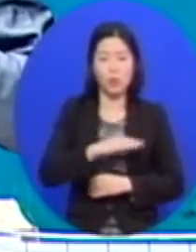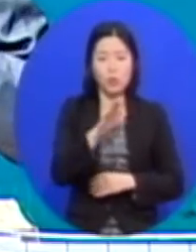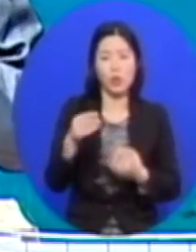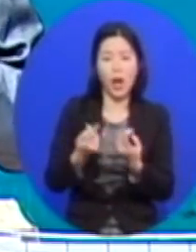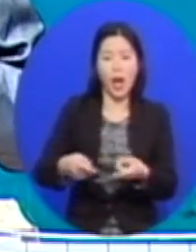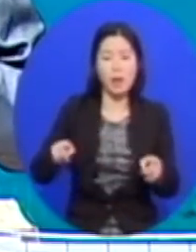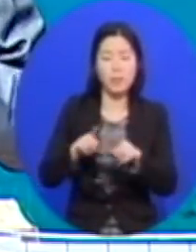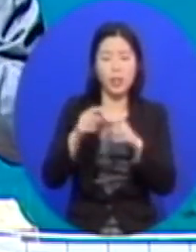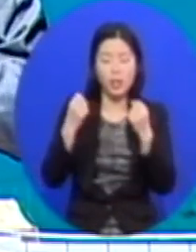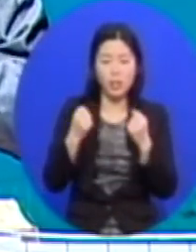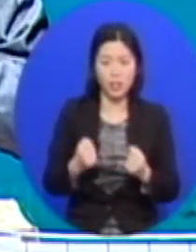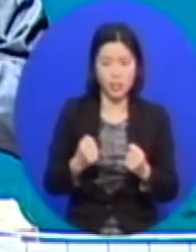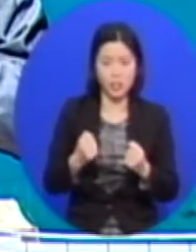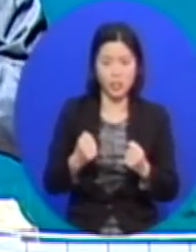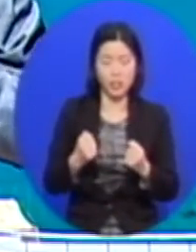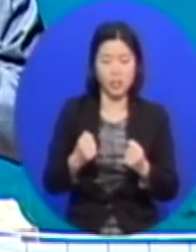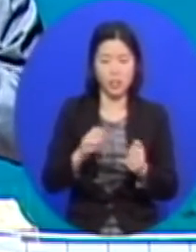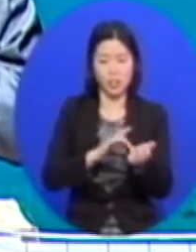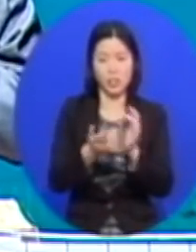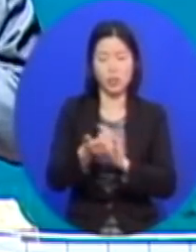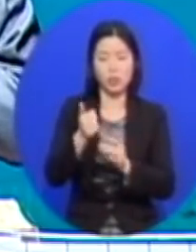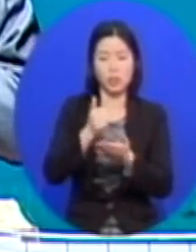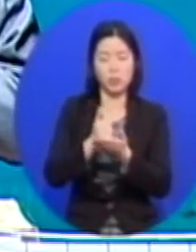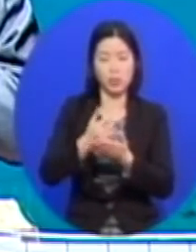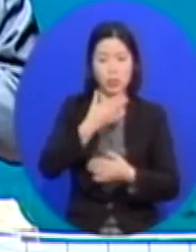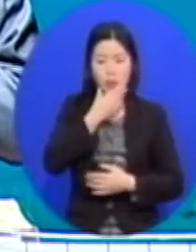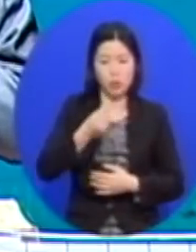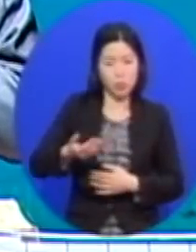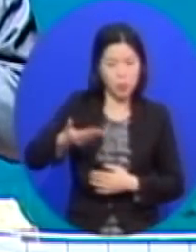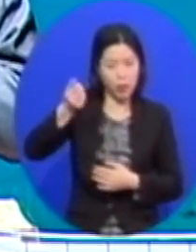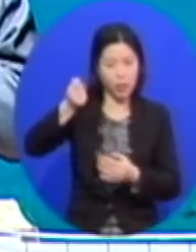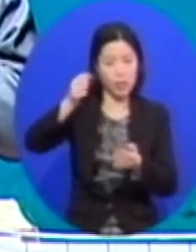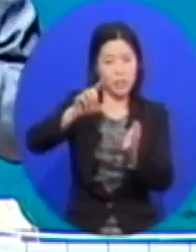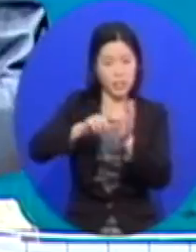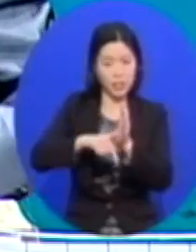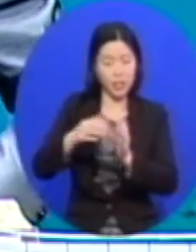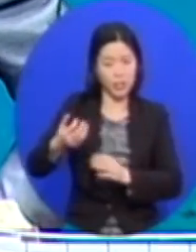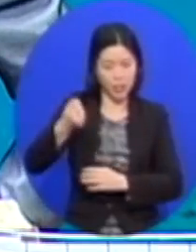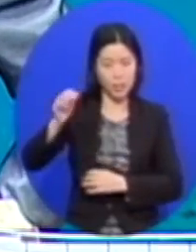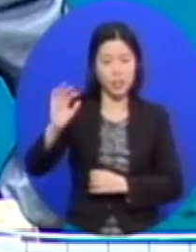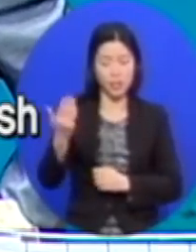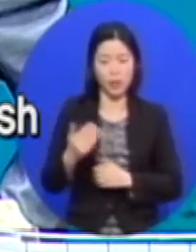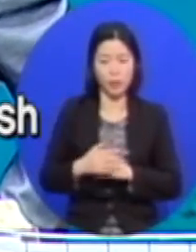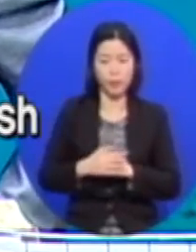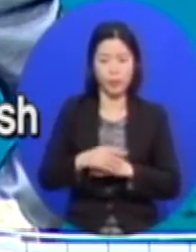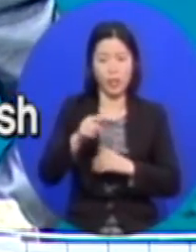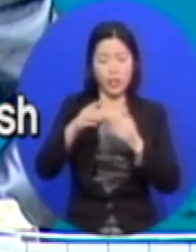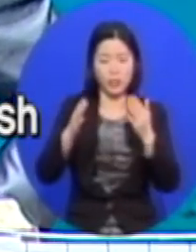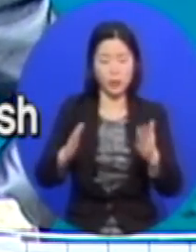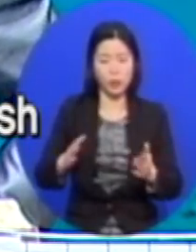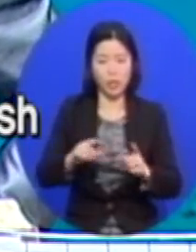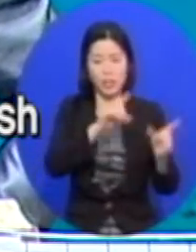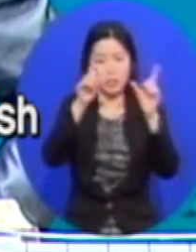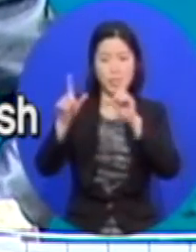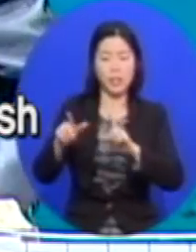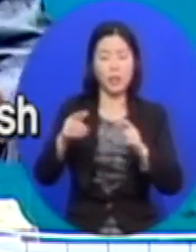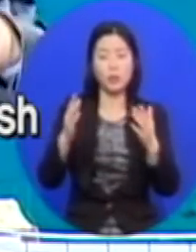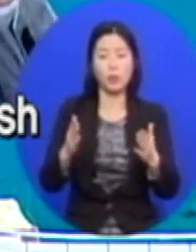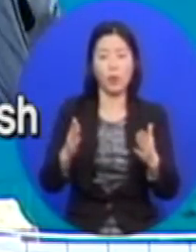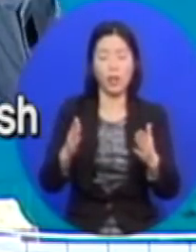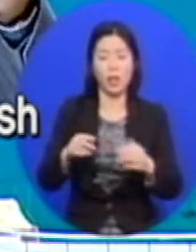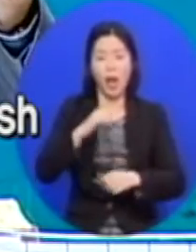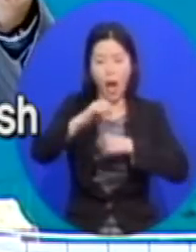정말 우리가 누리는 축복의 시간입니다 여러분 그동안 살아오는 동안에